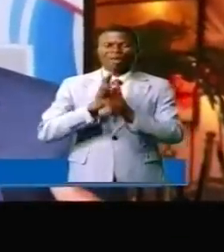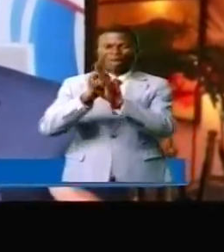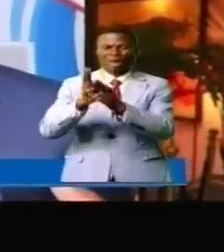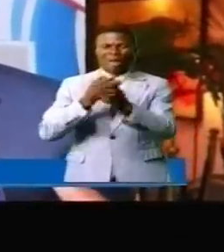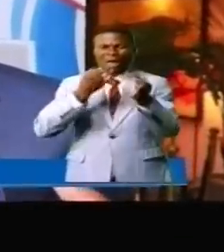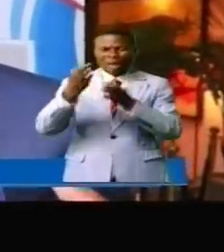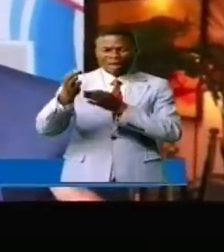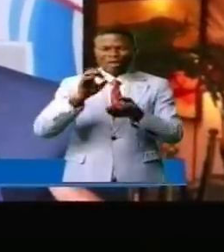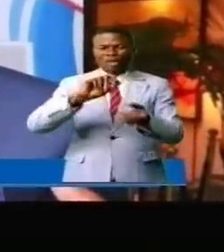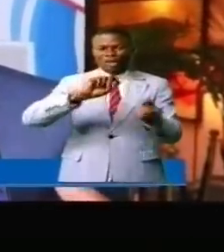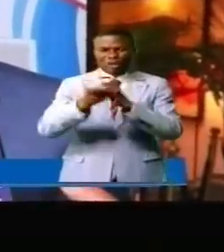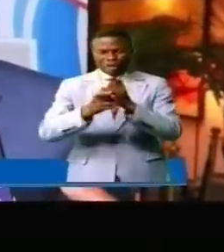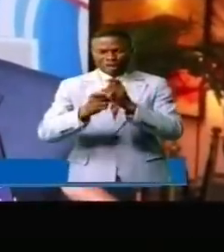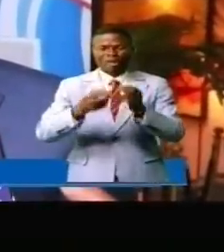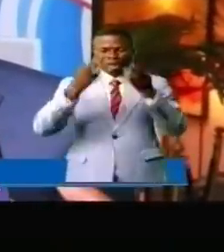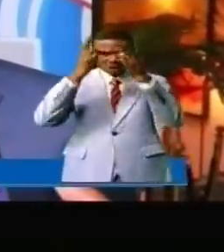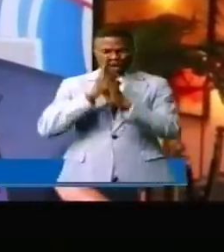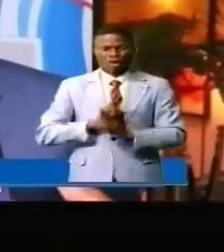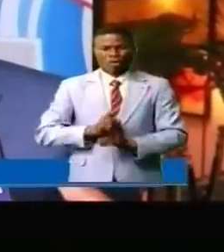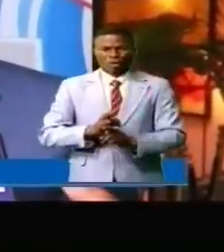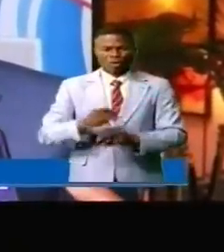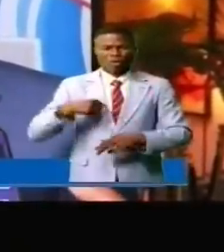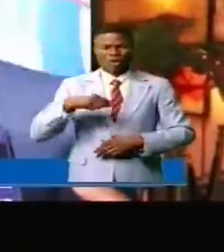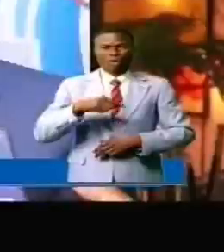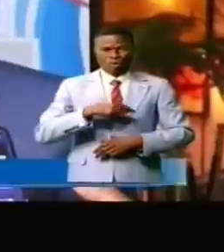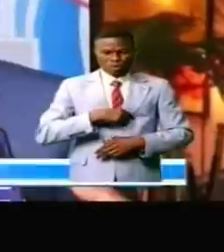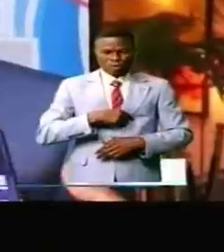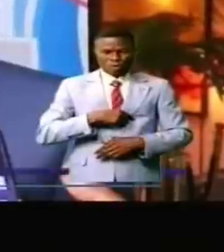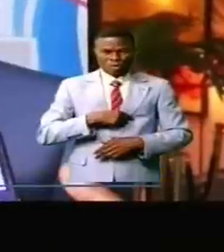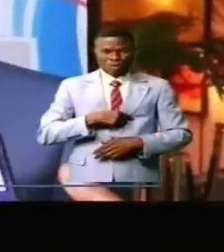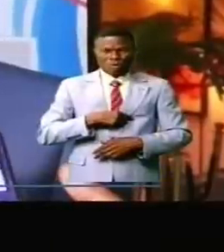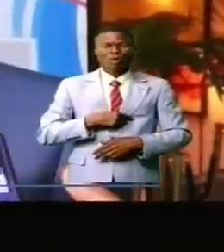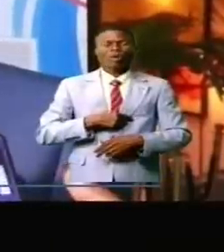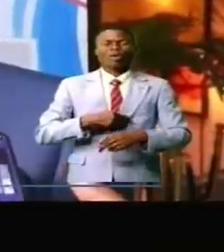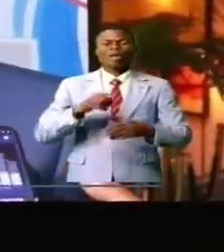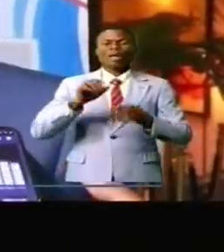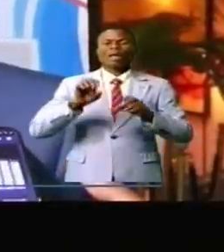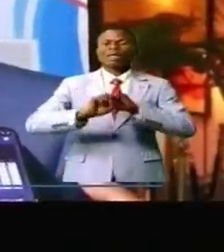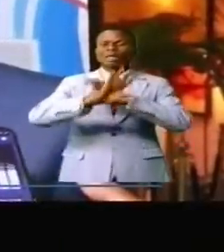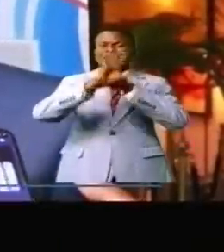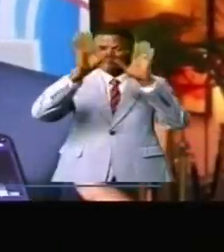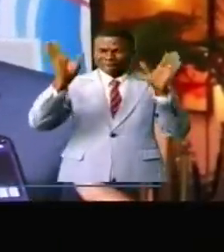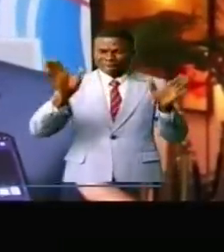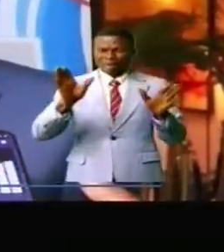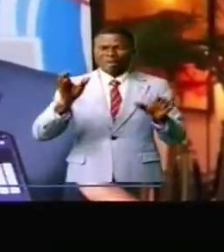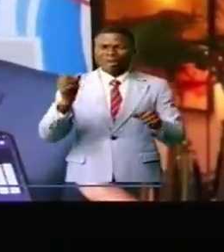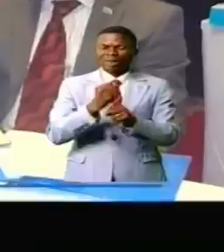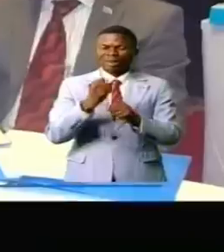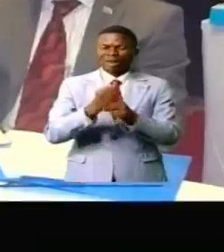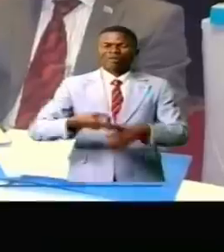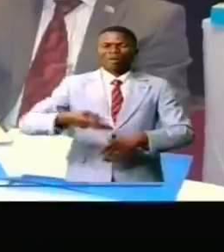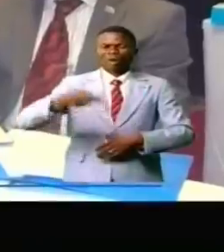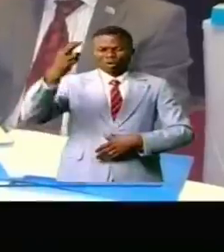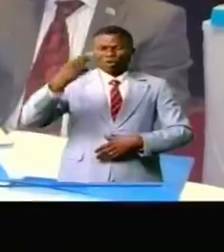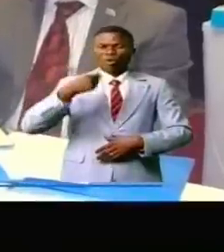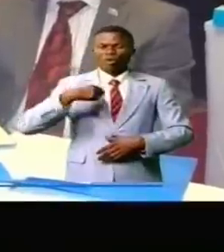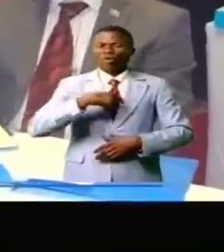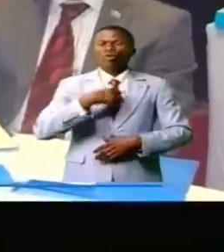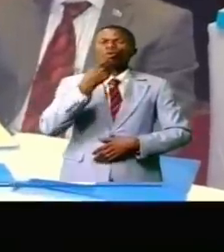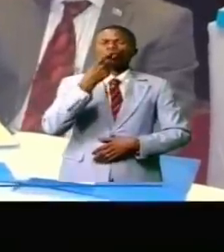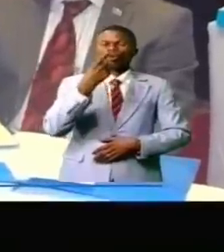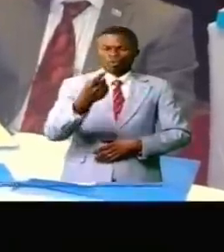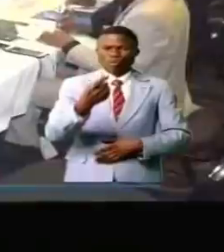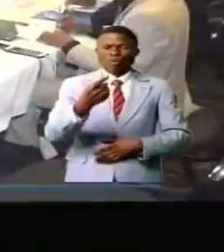pour améliorer le score. Nous sommes dans les limites de la transparence très élevée. C'est que nous disons